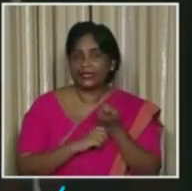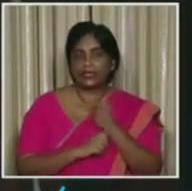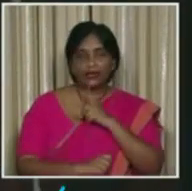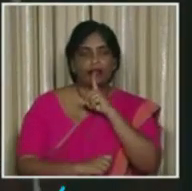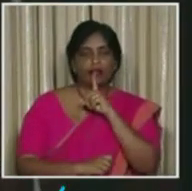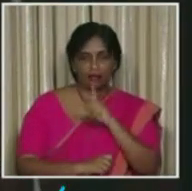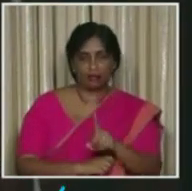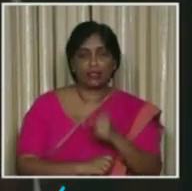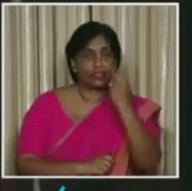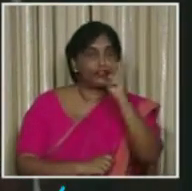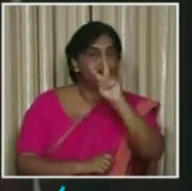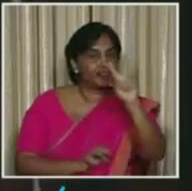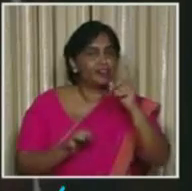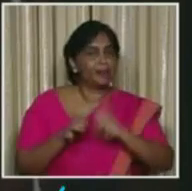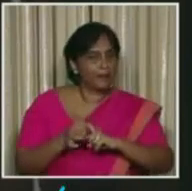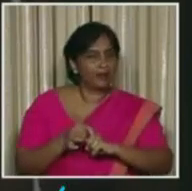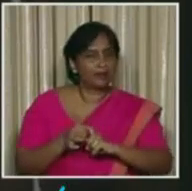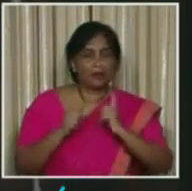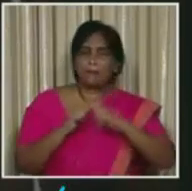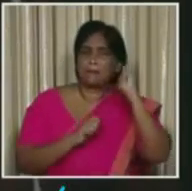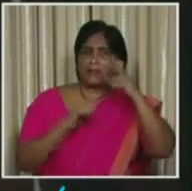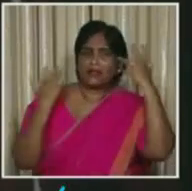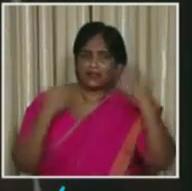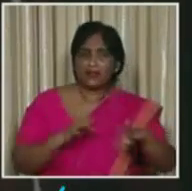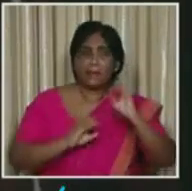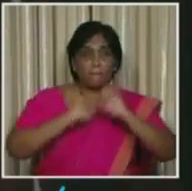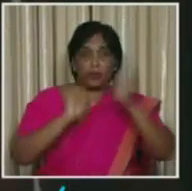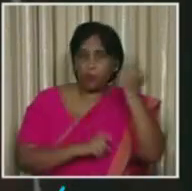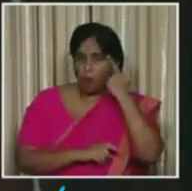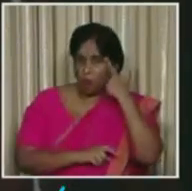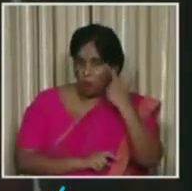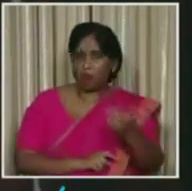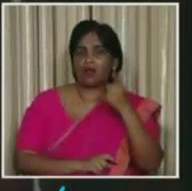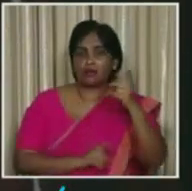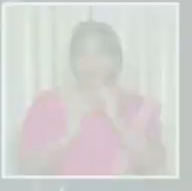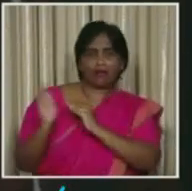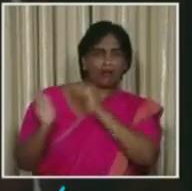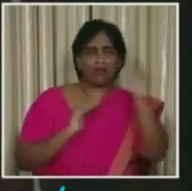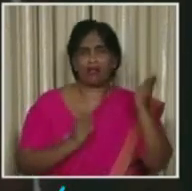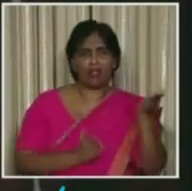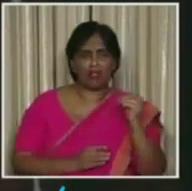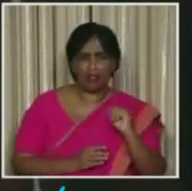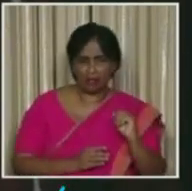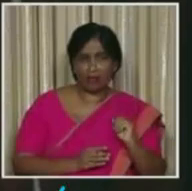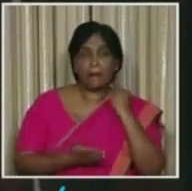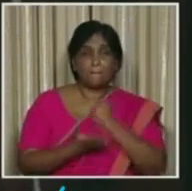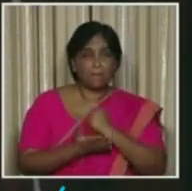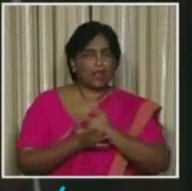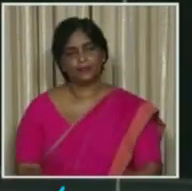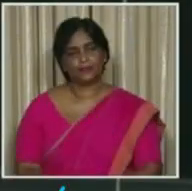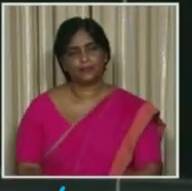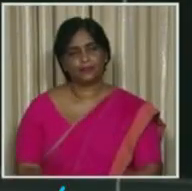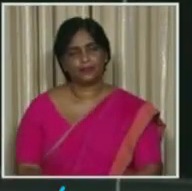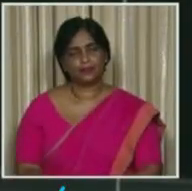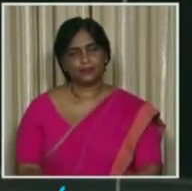කලේ 2021 ප්‍රශ්නේ ඒක කෙවලා ඉවරයි ඒ ප්‍රතිශත දන්නවා මේගොල්ලෝ මේකට කල් ගන්නේ මොකද්ද මේක මහ බැංකුවේ වාර්තාවල